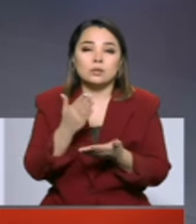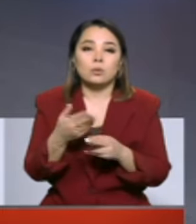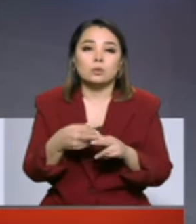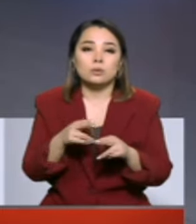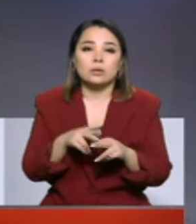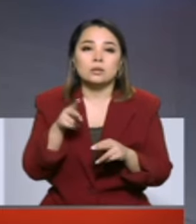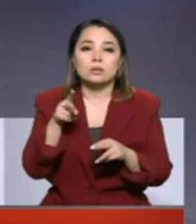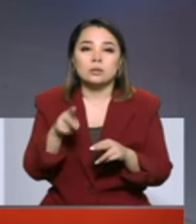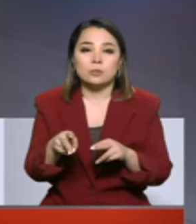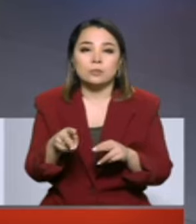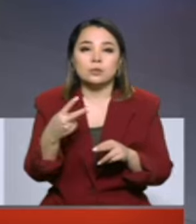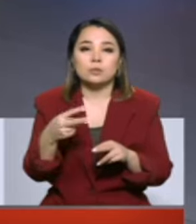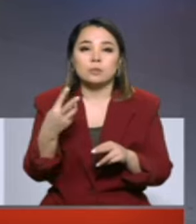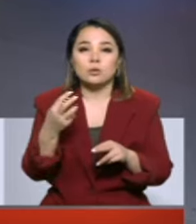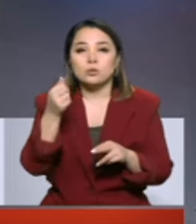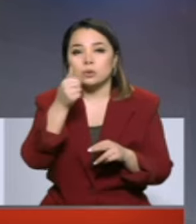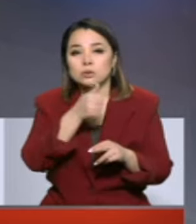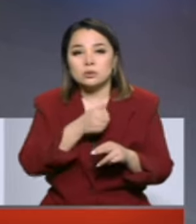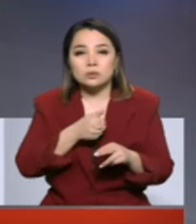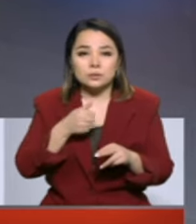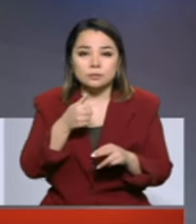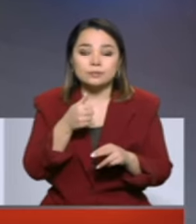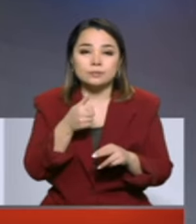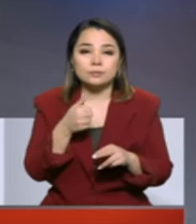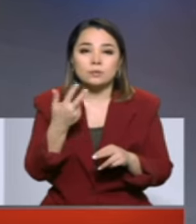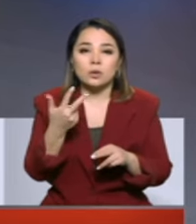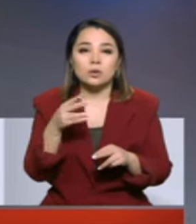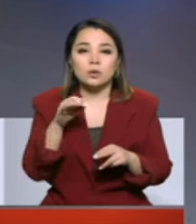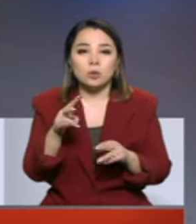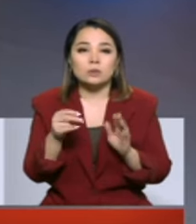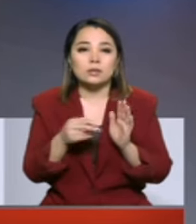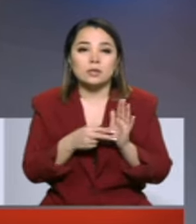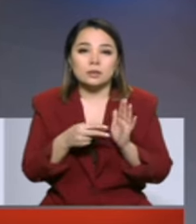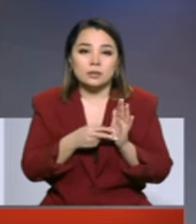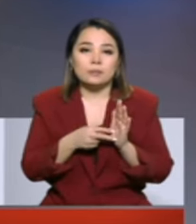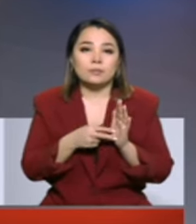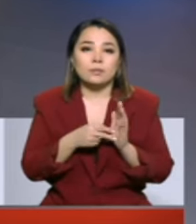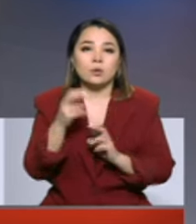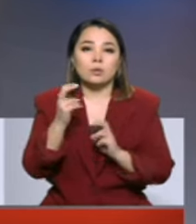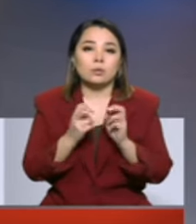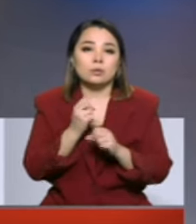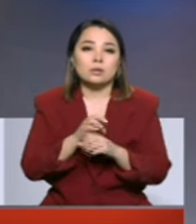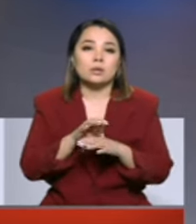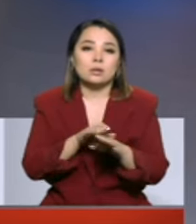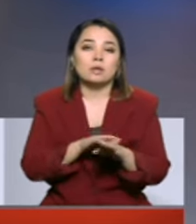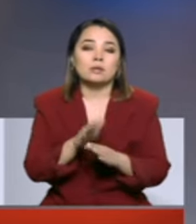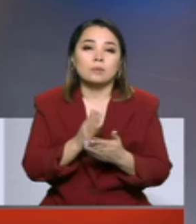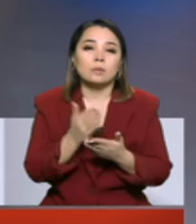Бұлардан 2023 жылы 3 триллион теңге өндіріліп алған.